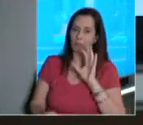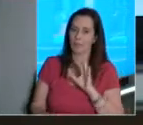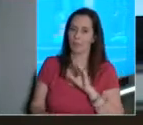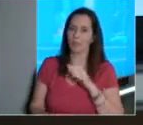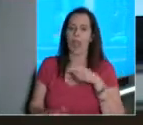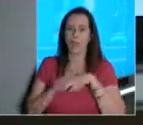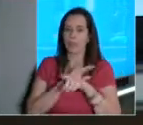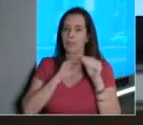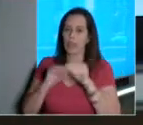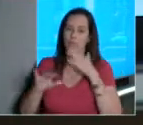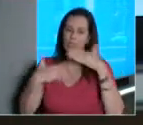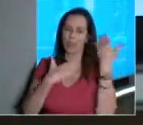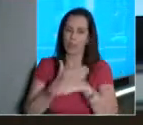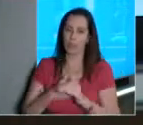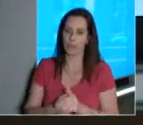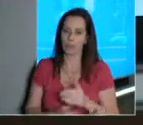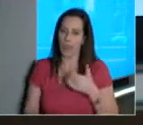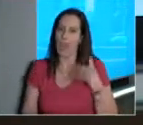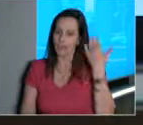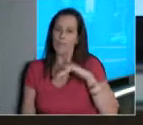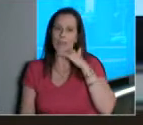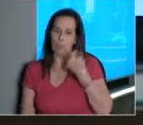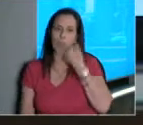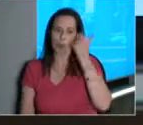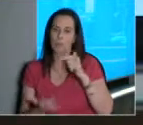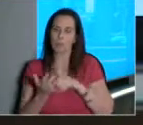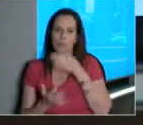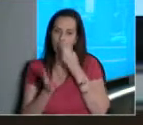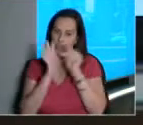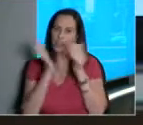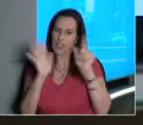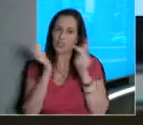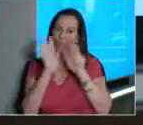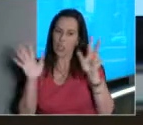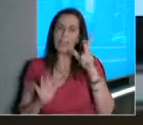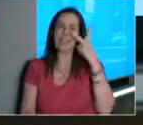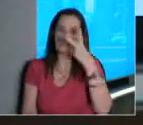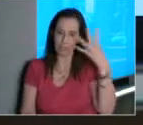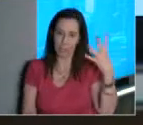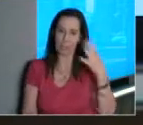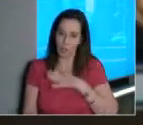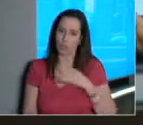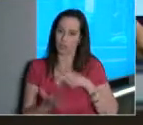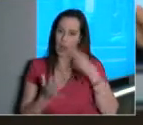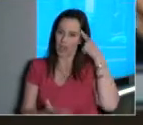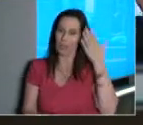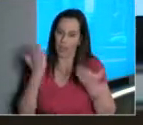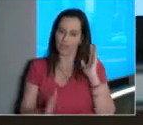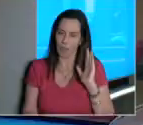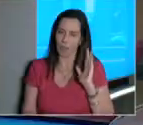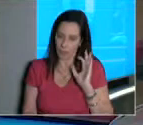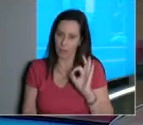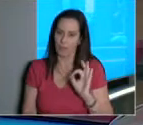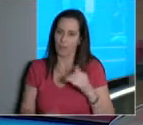המרכזית. המסתננים הגיעו בעשור האחרון. אני הייתי מספיק בוגרת בגילי 16, 17, 18, 24 שלי כדי לדעת מה קורה שם,